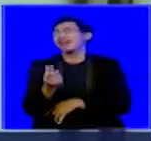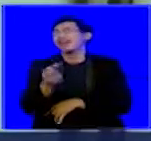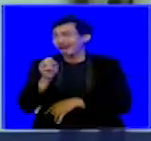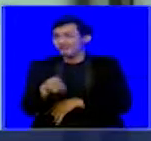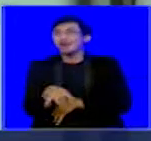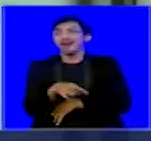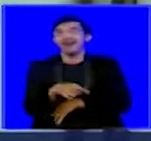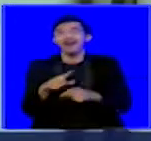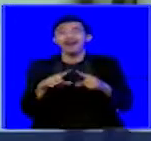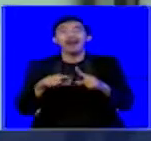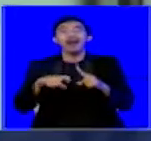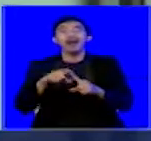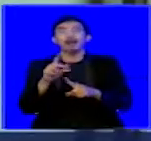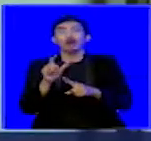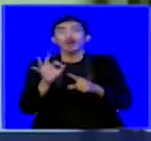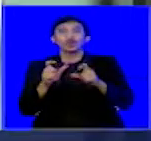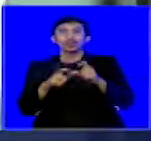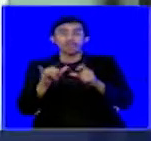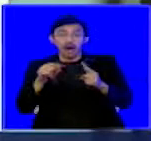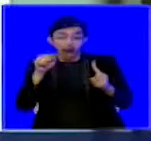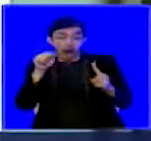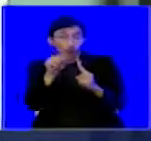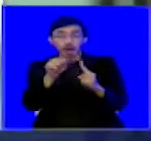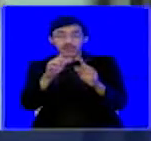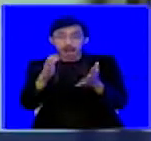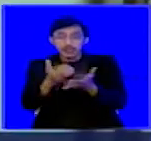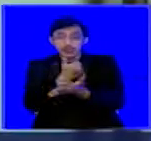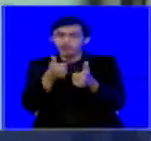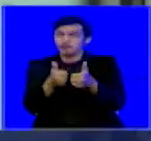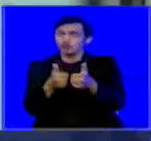juga temuan yang lebih bersifat,